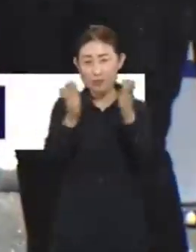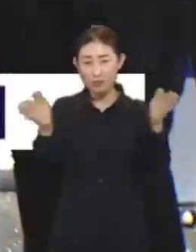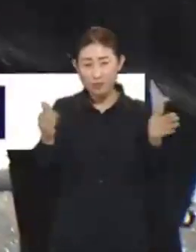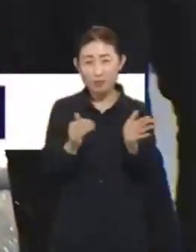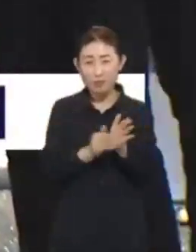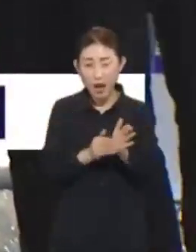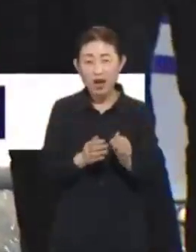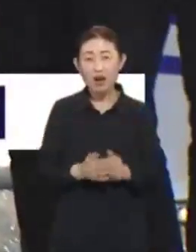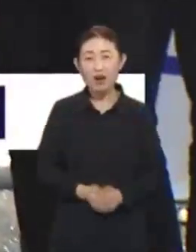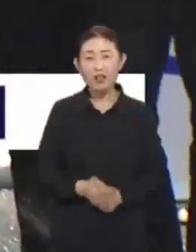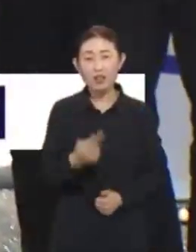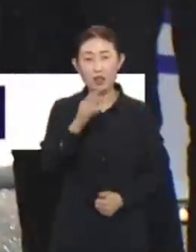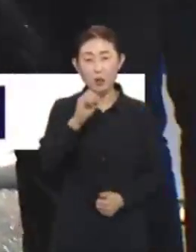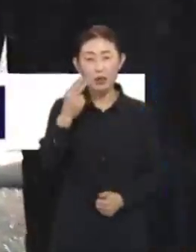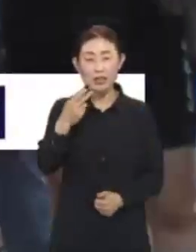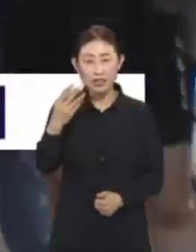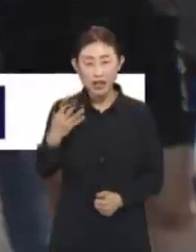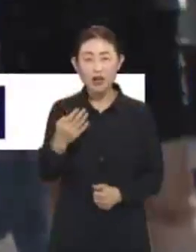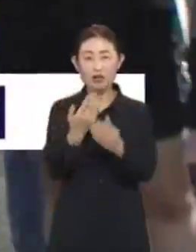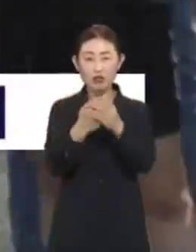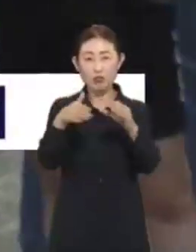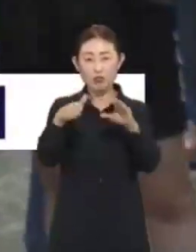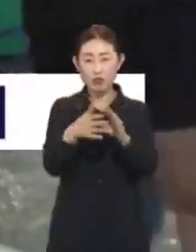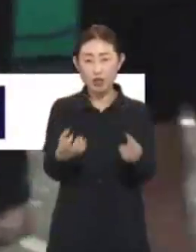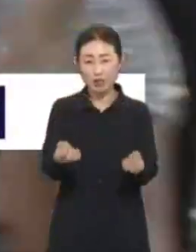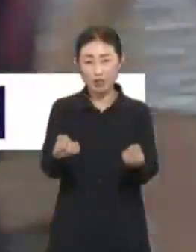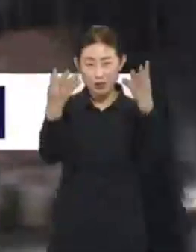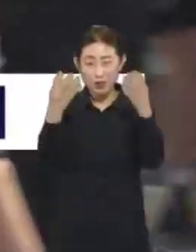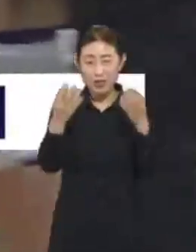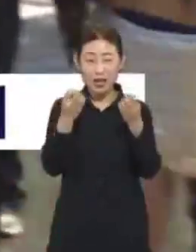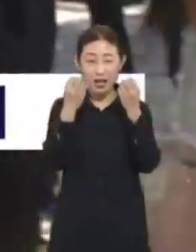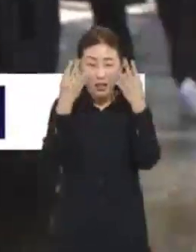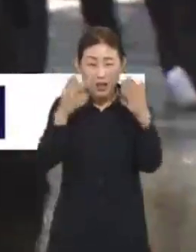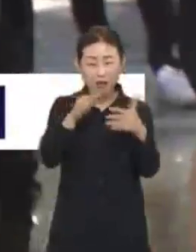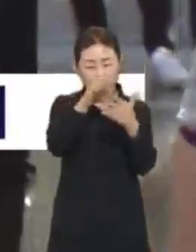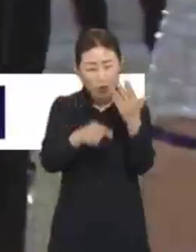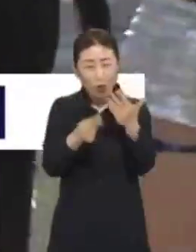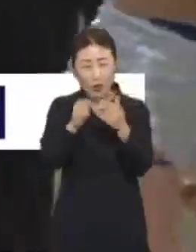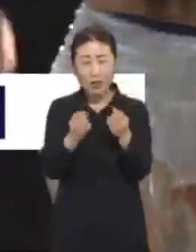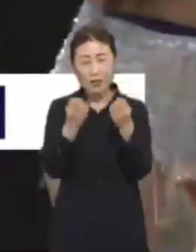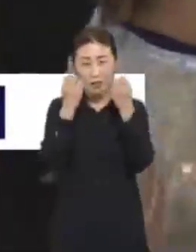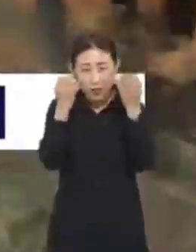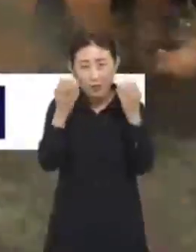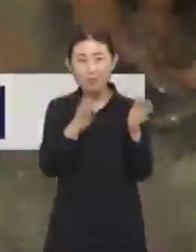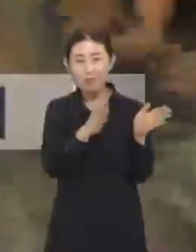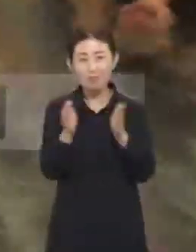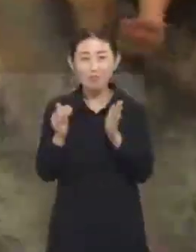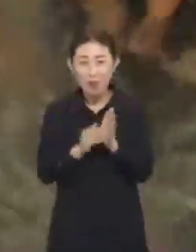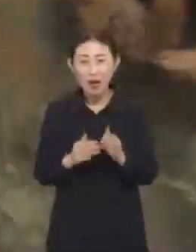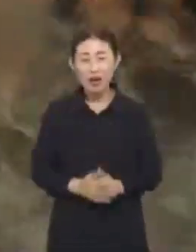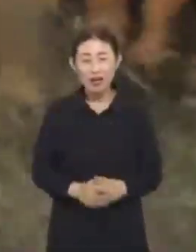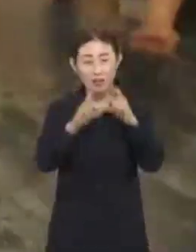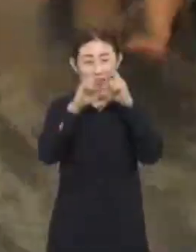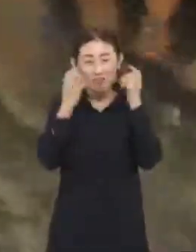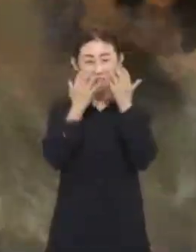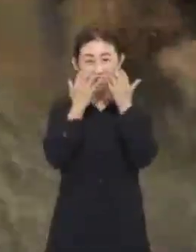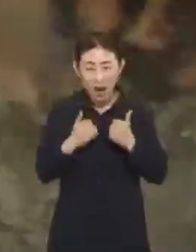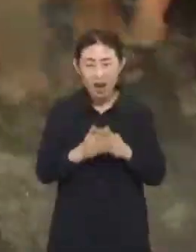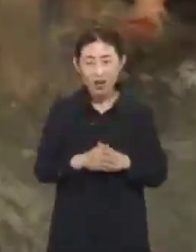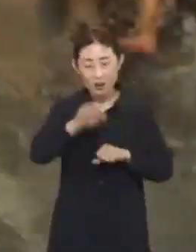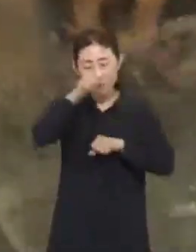비롯해 2023 유성온천 문화축제가 새롭게 업그레이드된 모습으로 돌아왔습니다. 마스크를 벗고